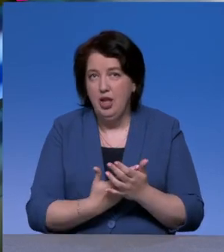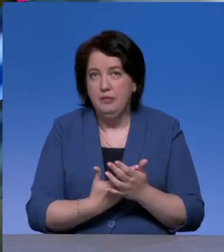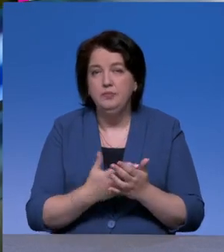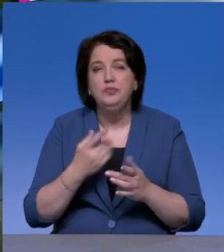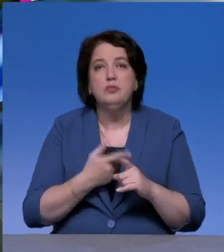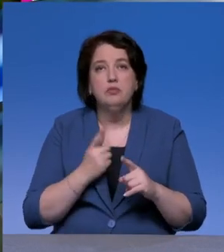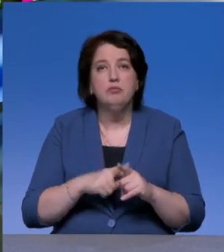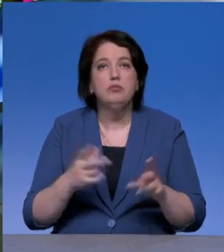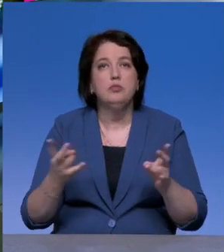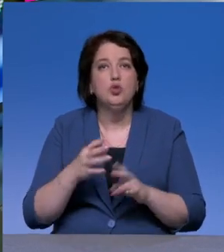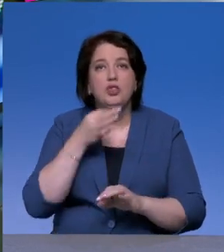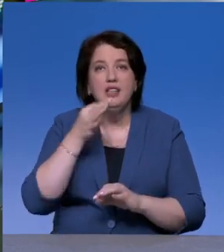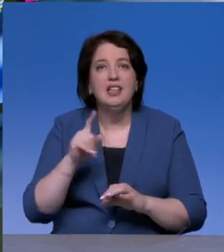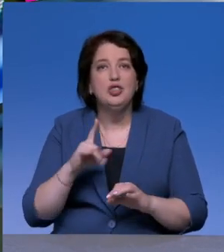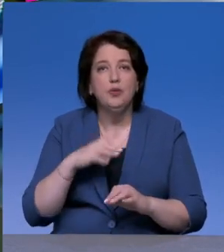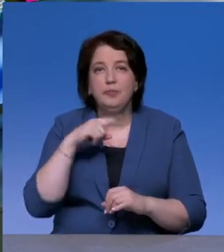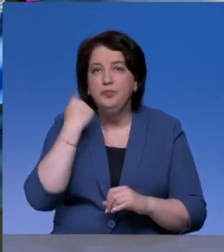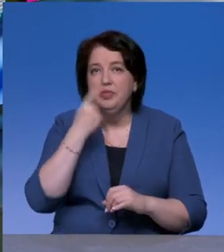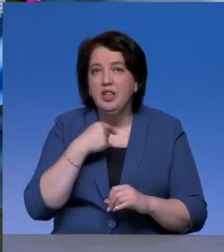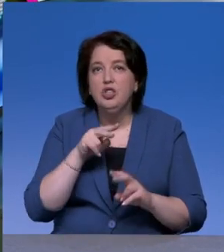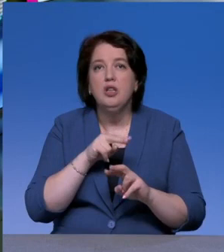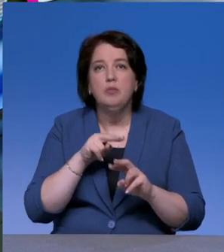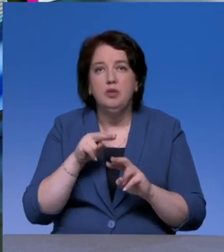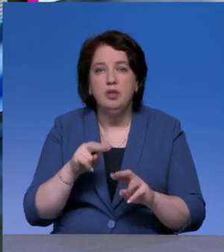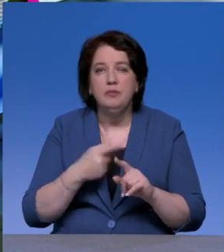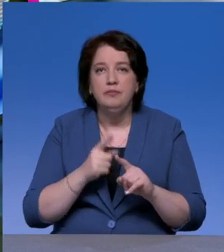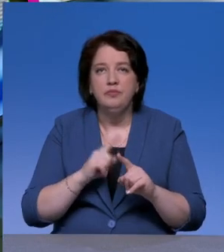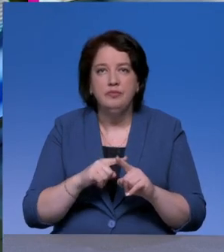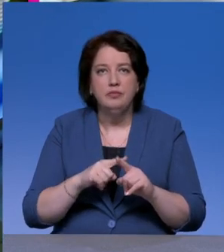могу сказать, что вот мои личные наблюдения, это не какая-то,